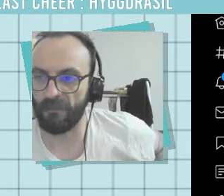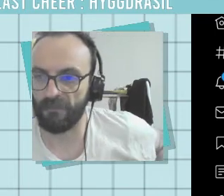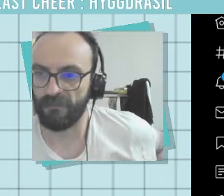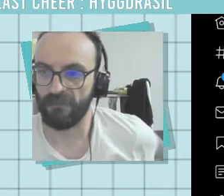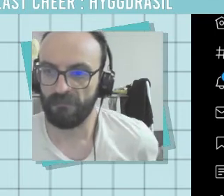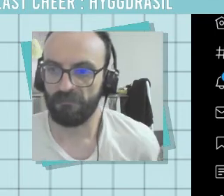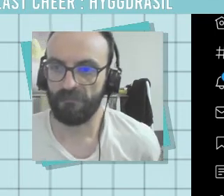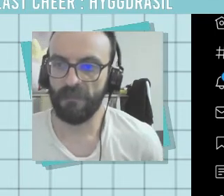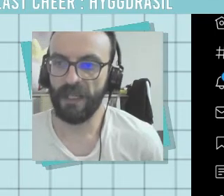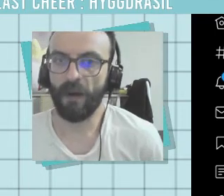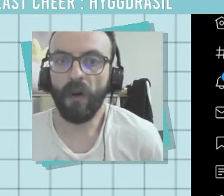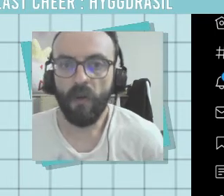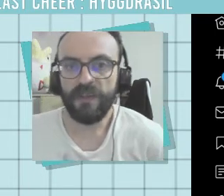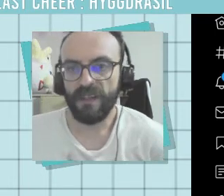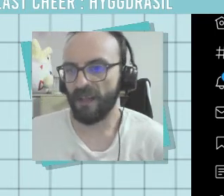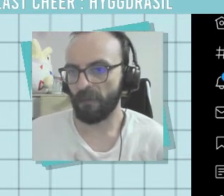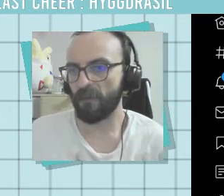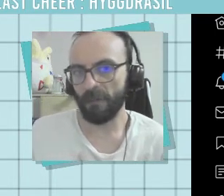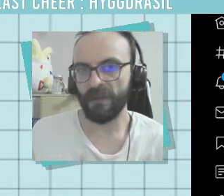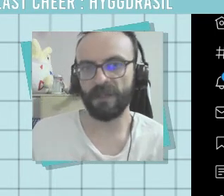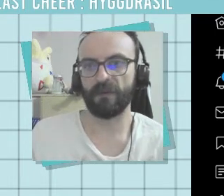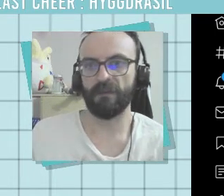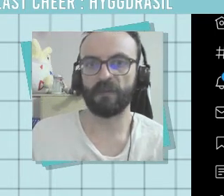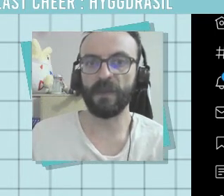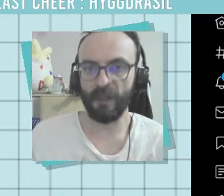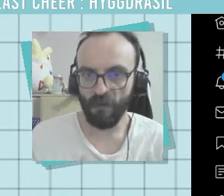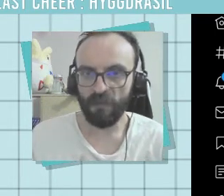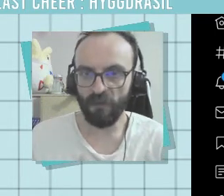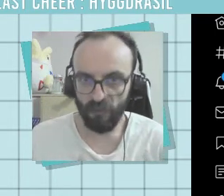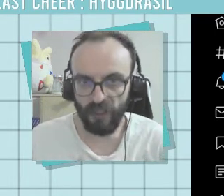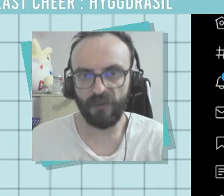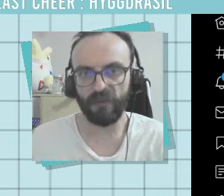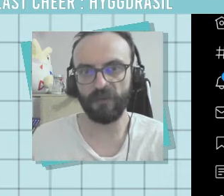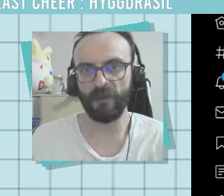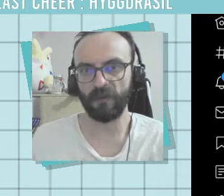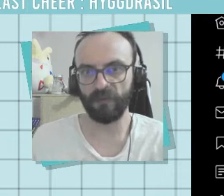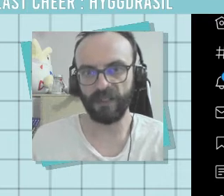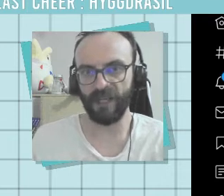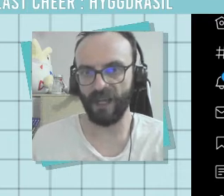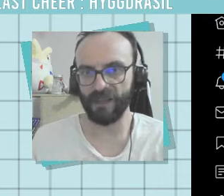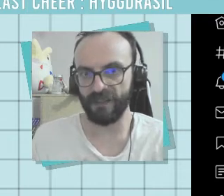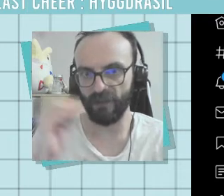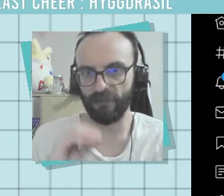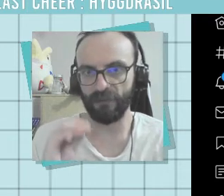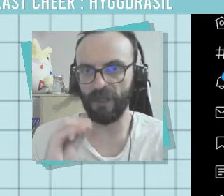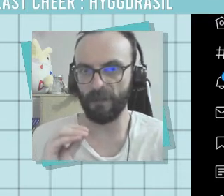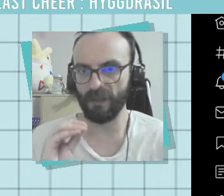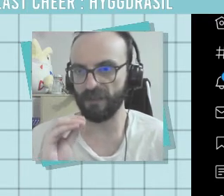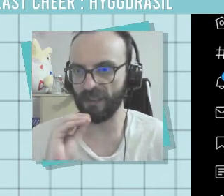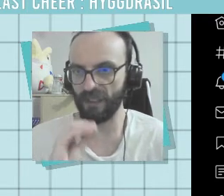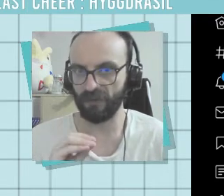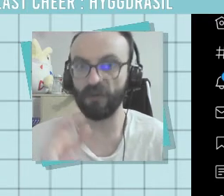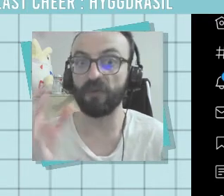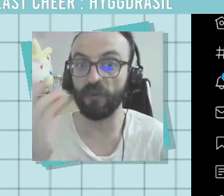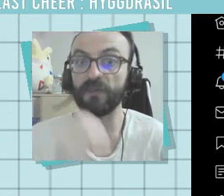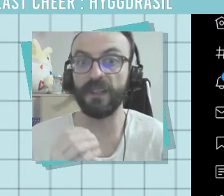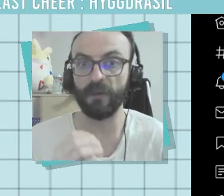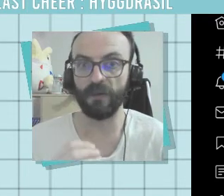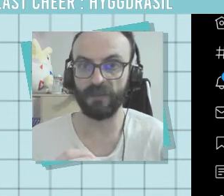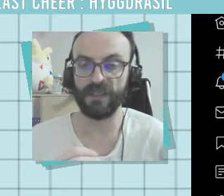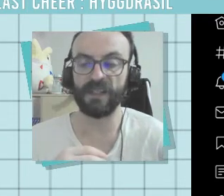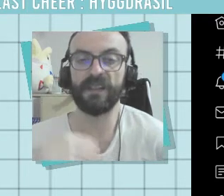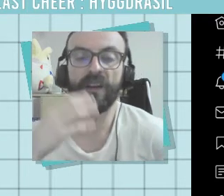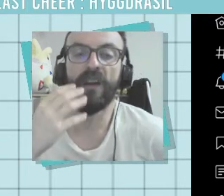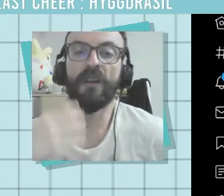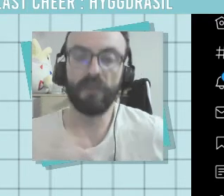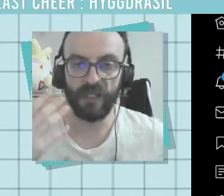voilà. Mais en gros, c'est un peu le même principe, ouais. Je pense qu'après on peut le nourrir justement une fois qu'il a assez d'infos de la part des créateurs de vidéos en langue